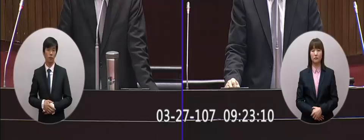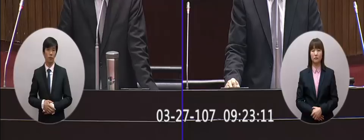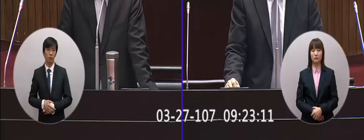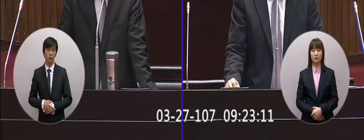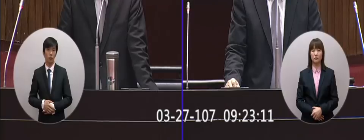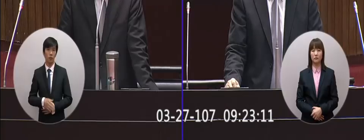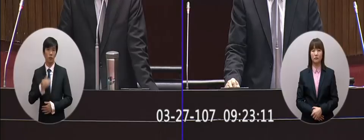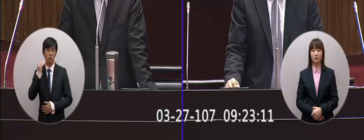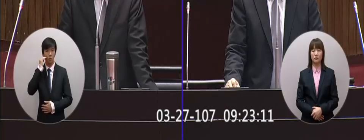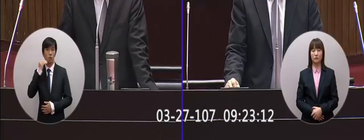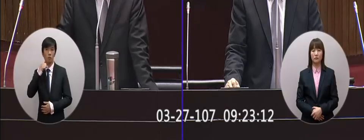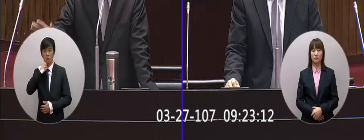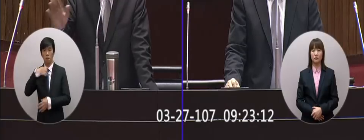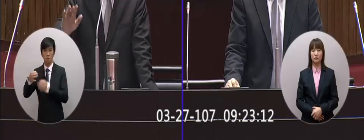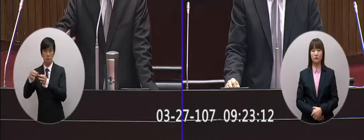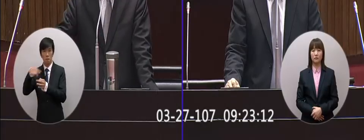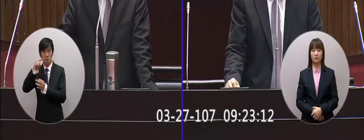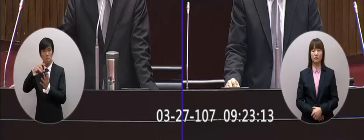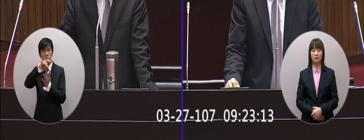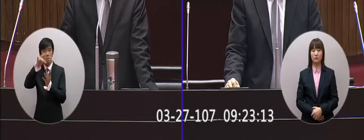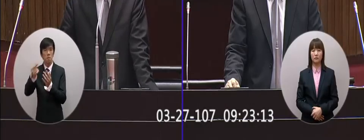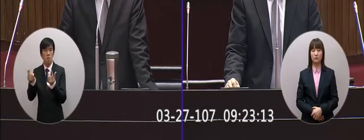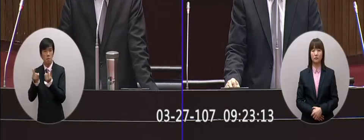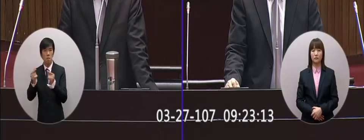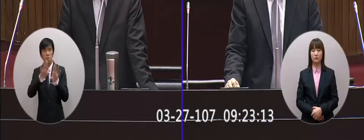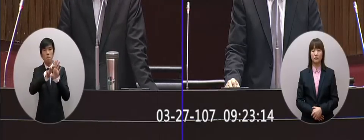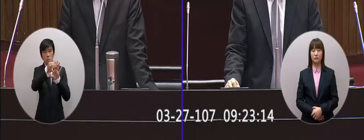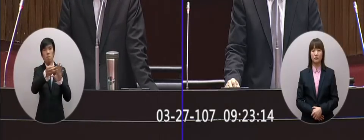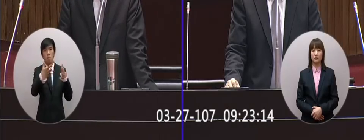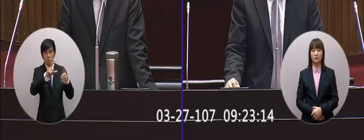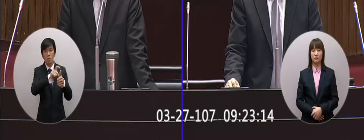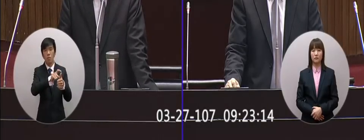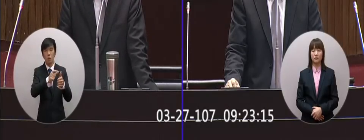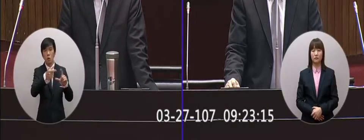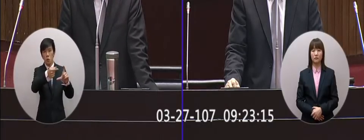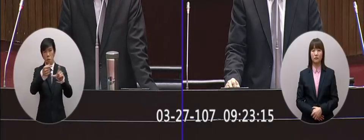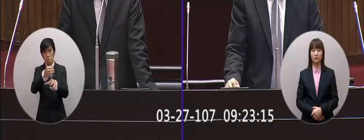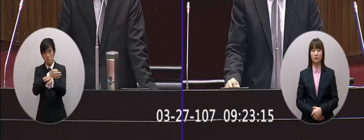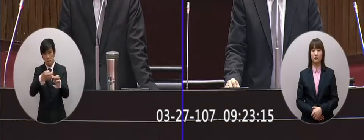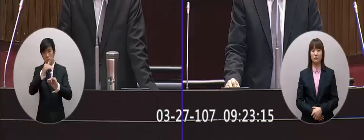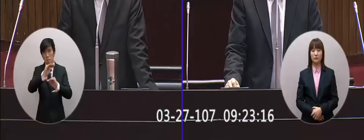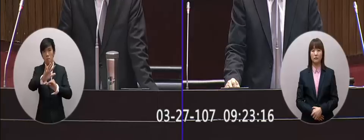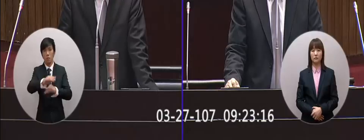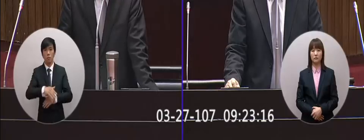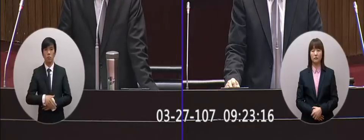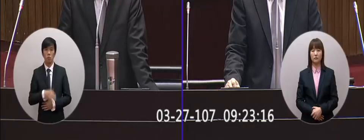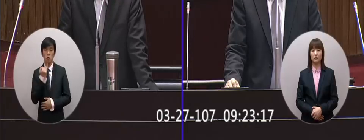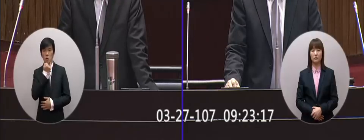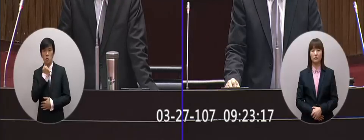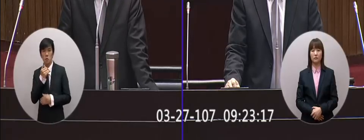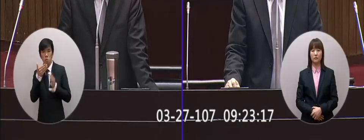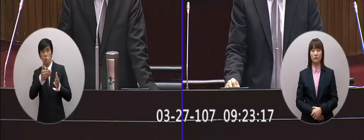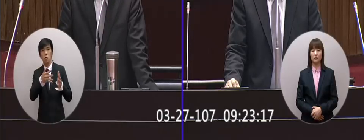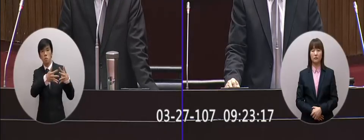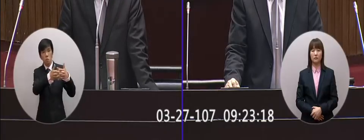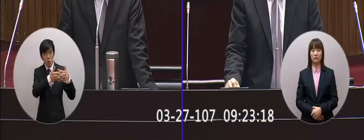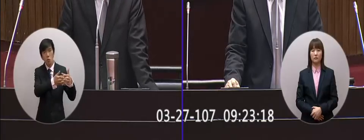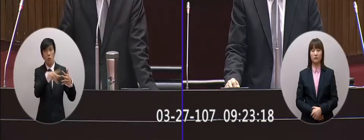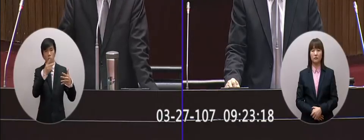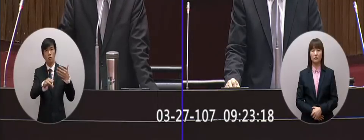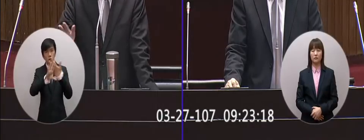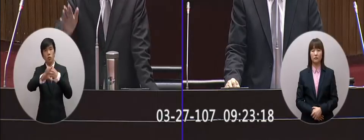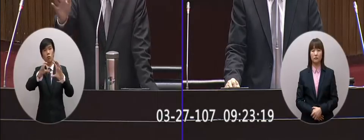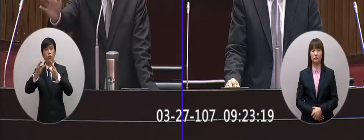择包括这个关税的问题区域经济关税的问题，他选择的美国或是东南亚或是其他的国